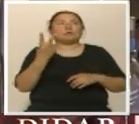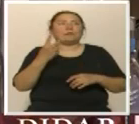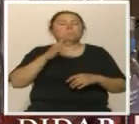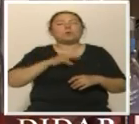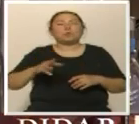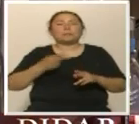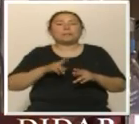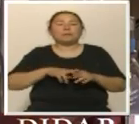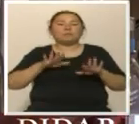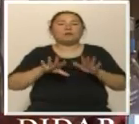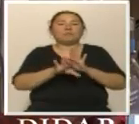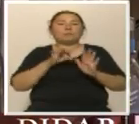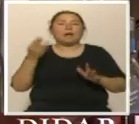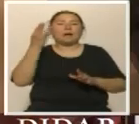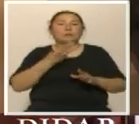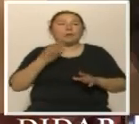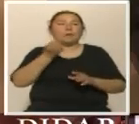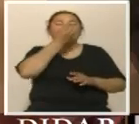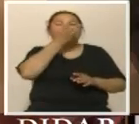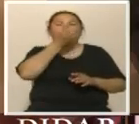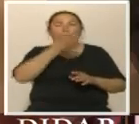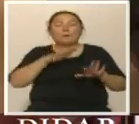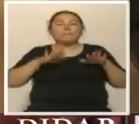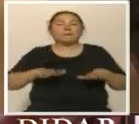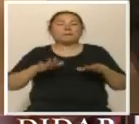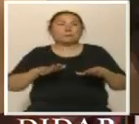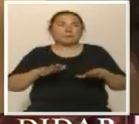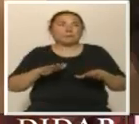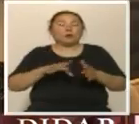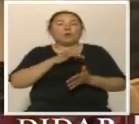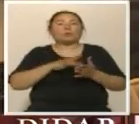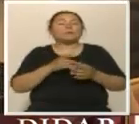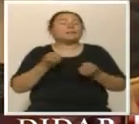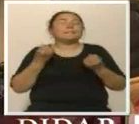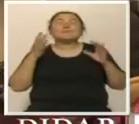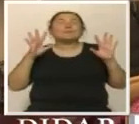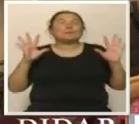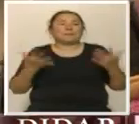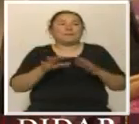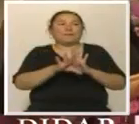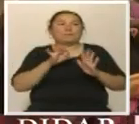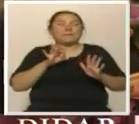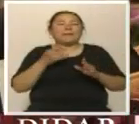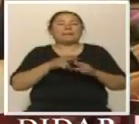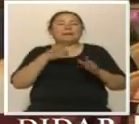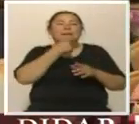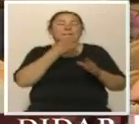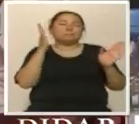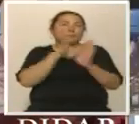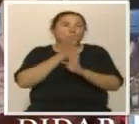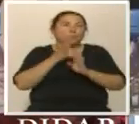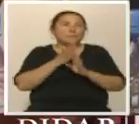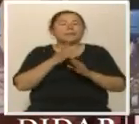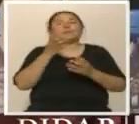локациями сериала выбрали Актау и Баку местом съемок Наш город стал не случайно во-первых это красивая природа во-вторых